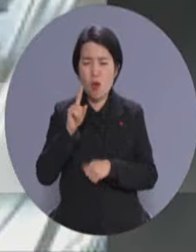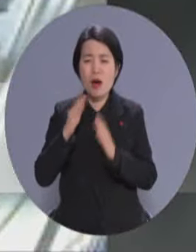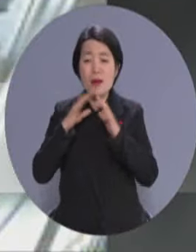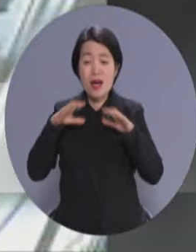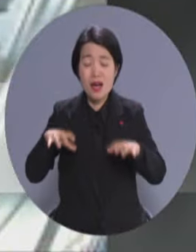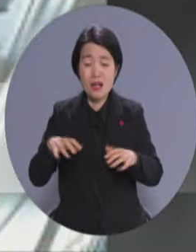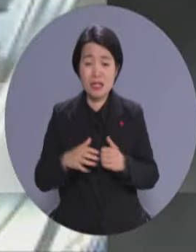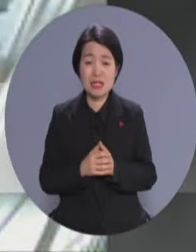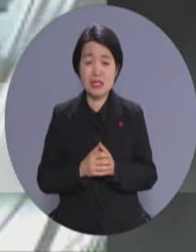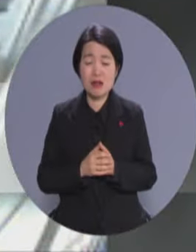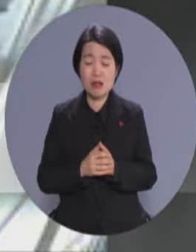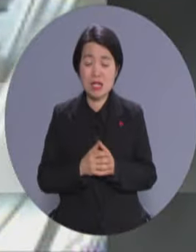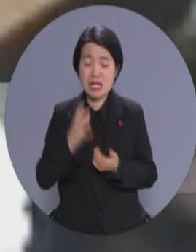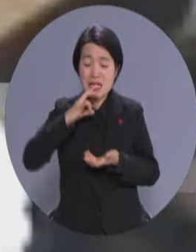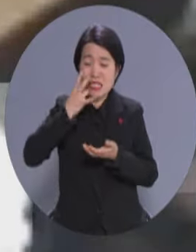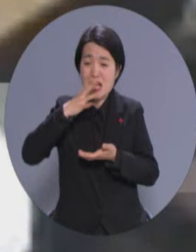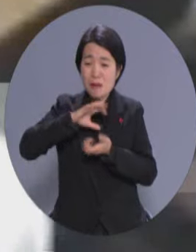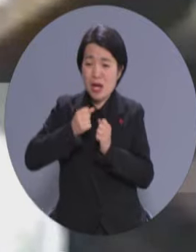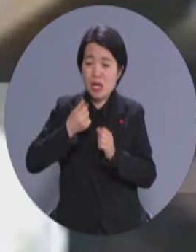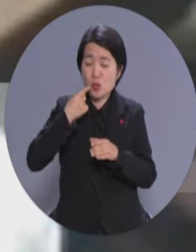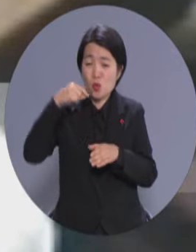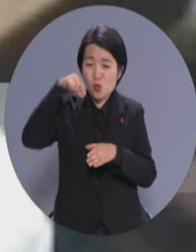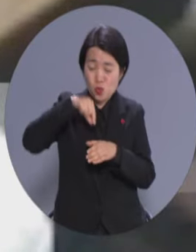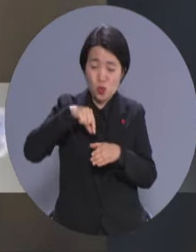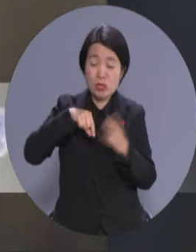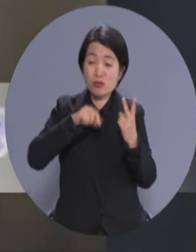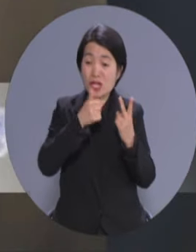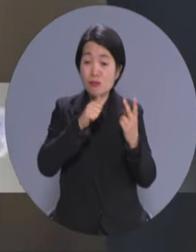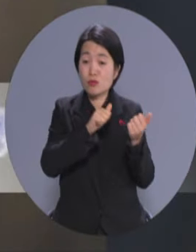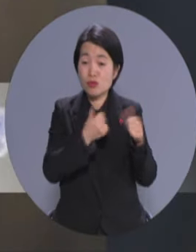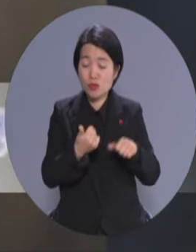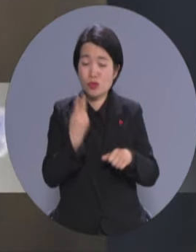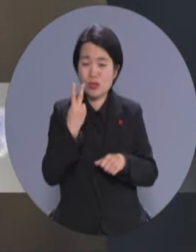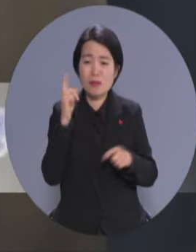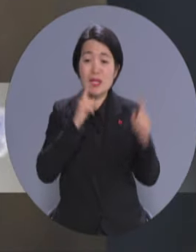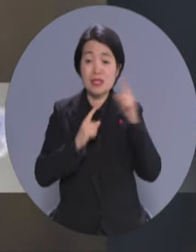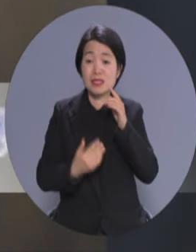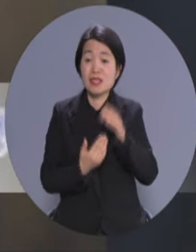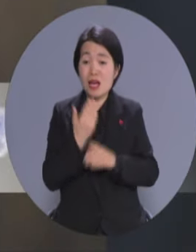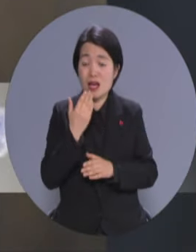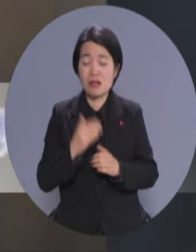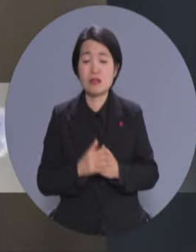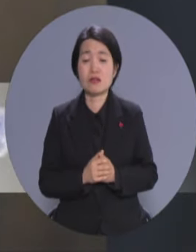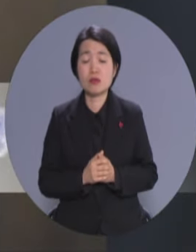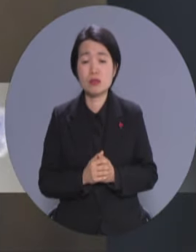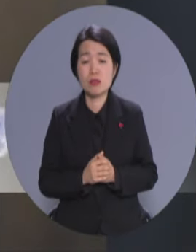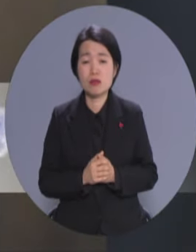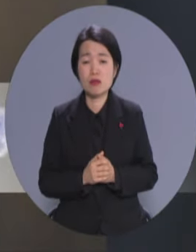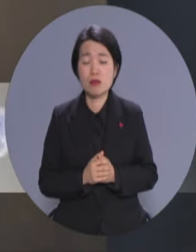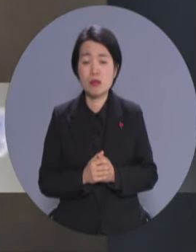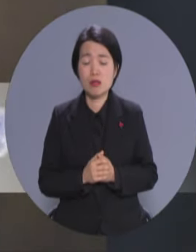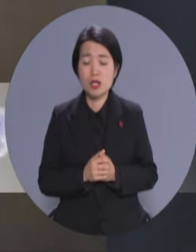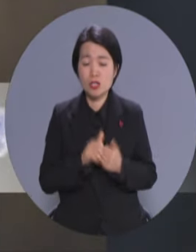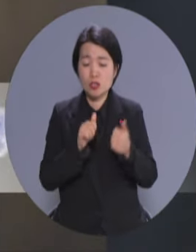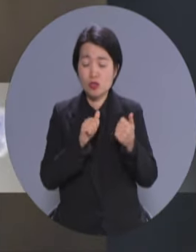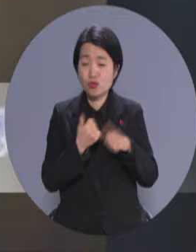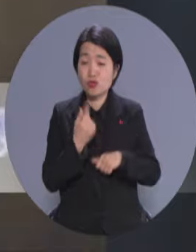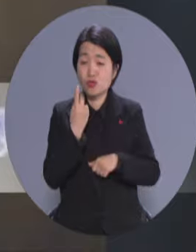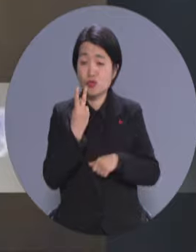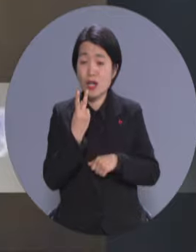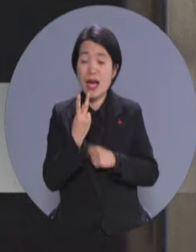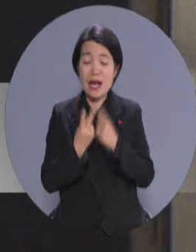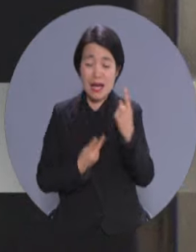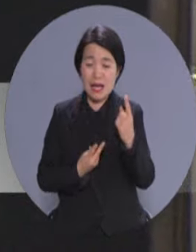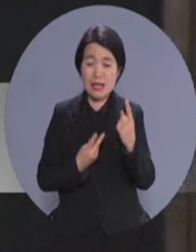마을에서 청산가리를 넣은 막걸리를 마신 두 명이 사망하고 두 명이 다친 사건으로 사망자 중 한 명의 남편과